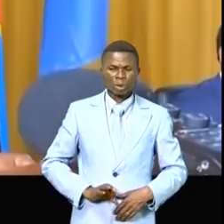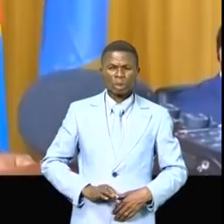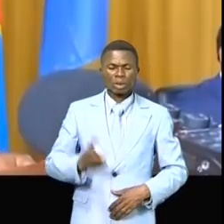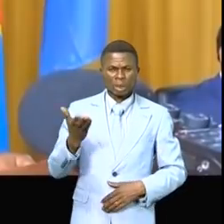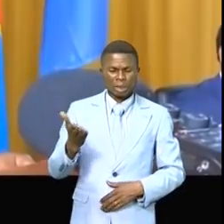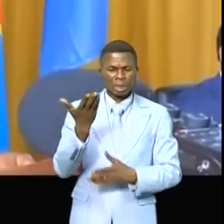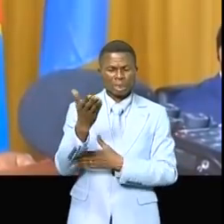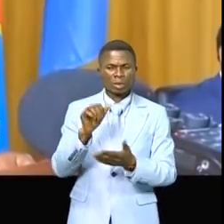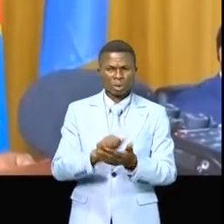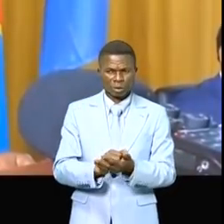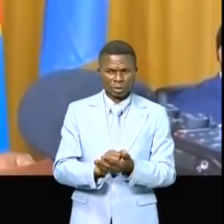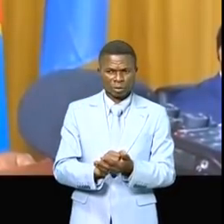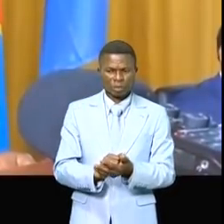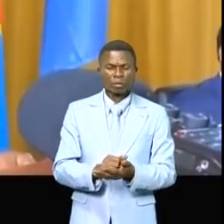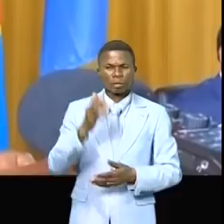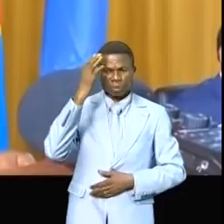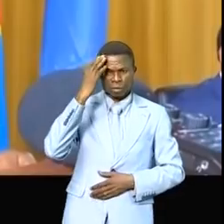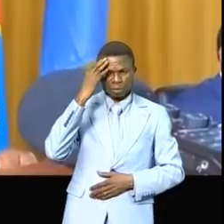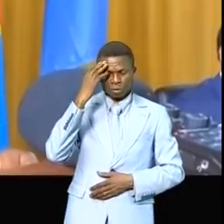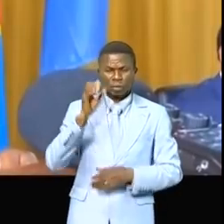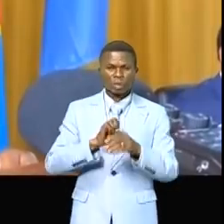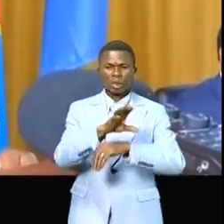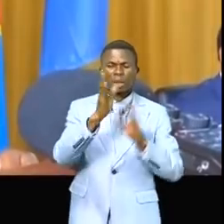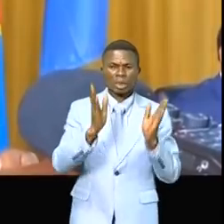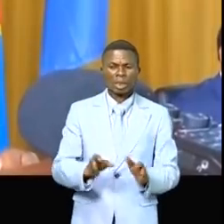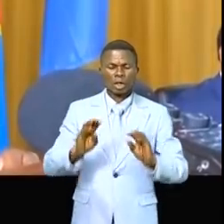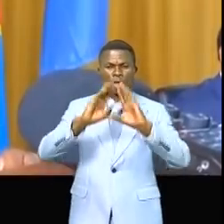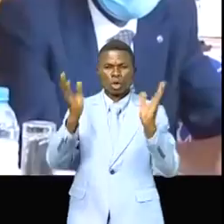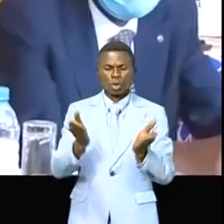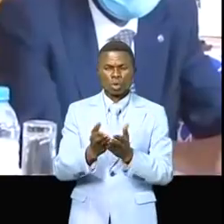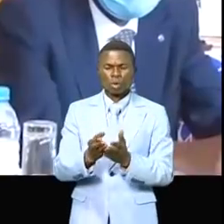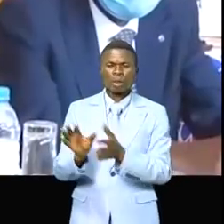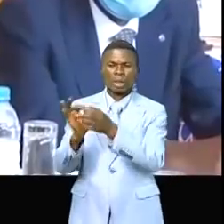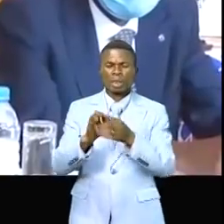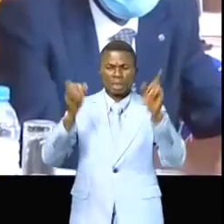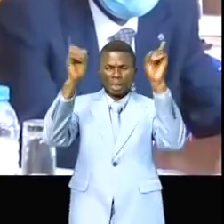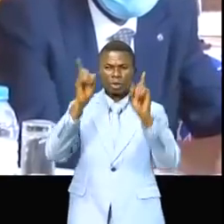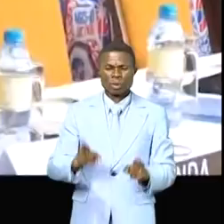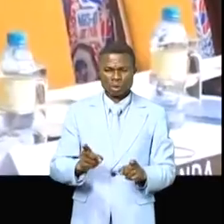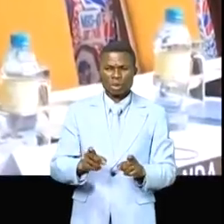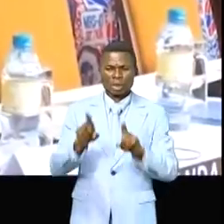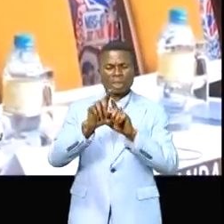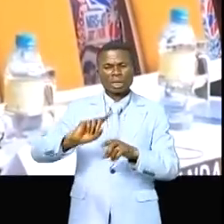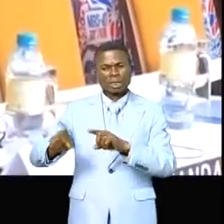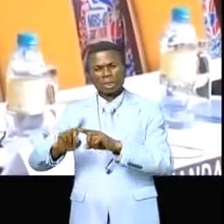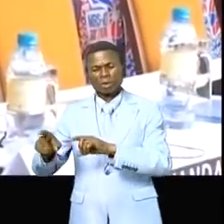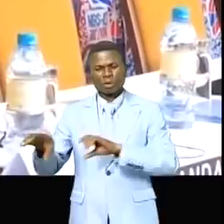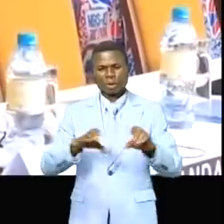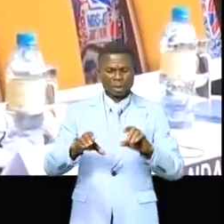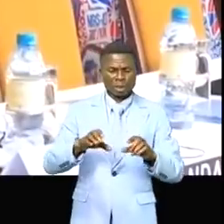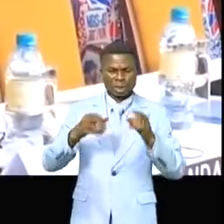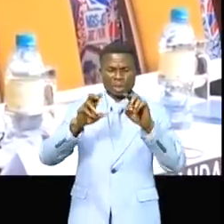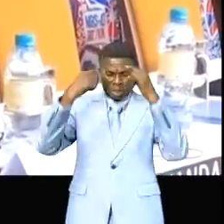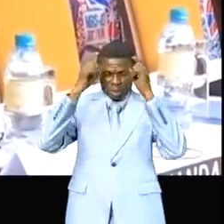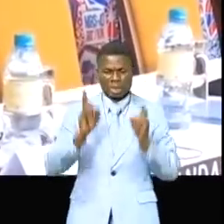Félix Tshisekedi. Notons que les délégués de la Commission de l'Union africaine, de la SADC et de la CRGL, garants de l'accord cadre